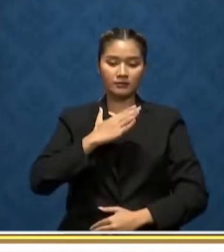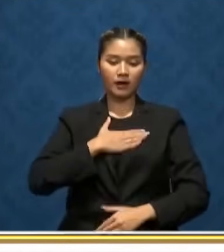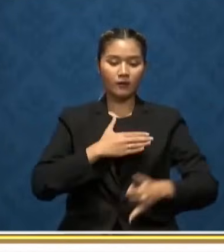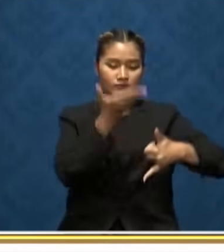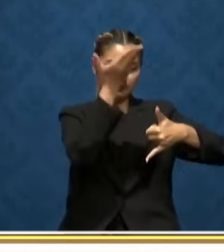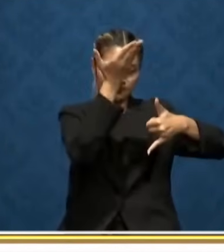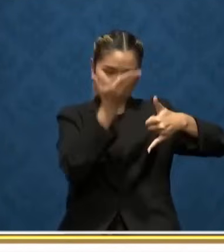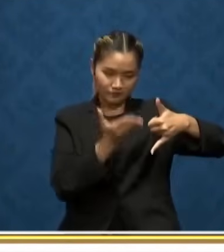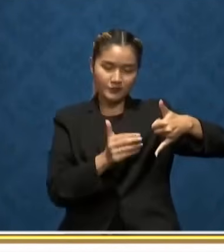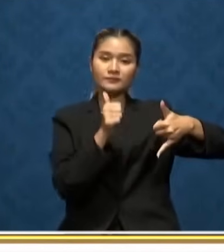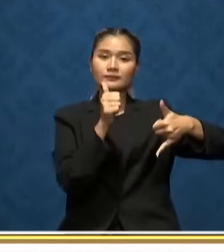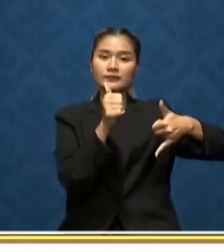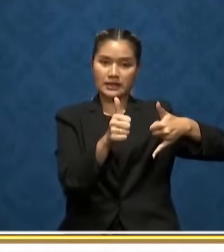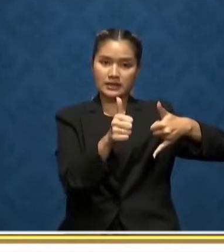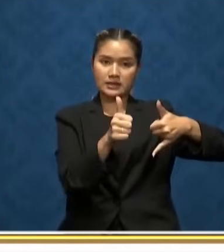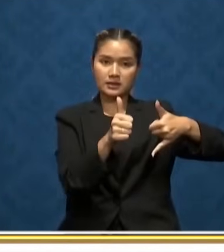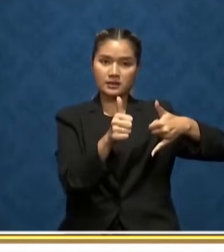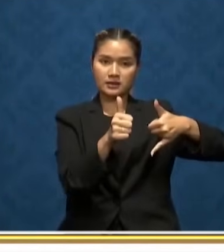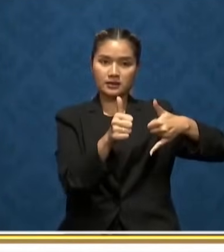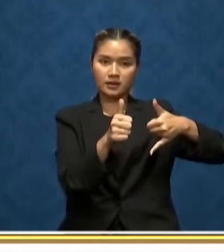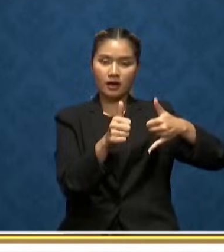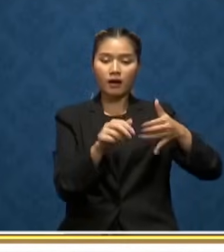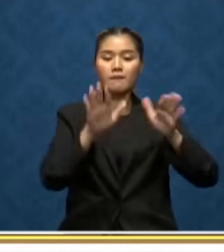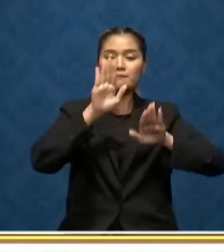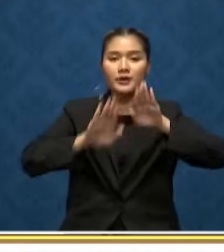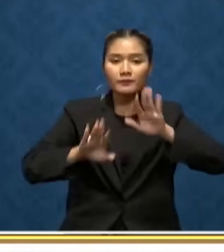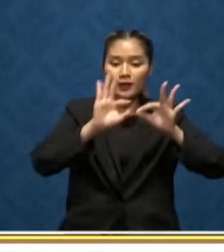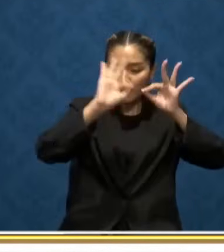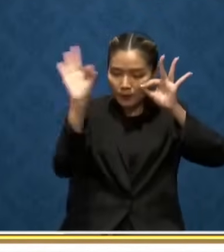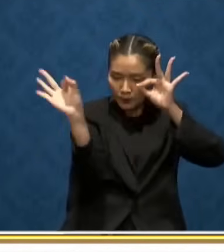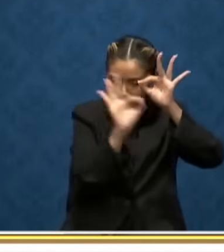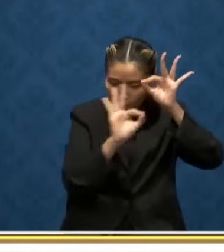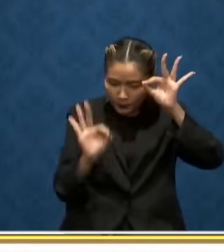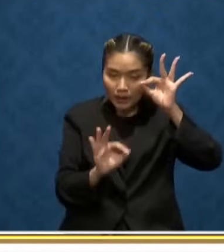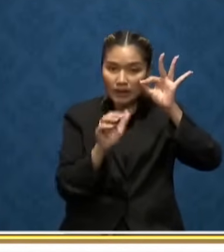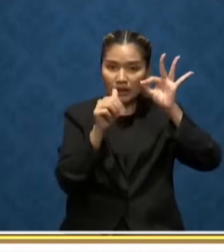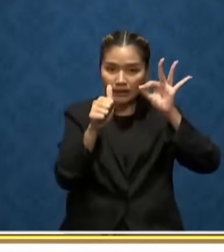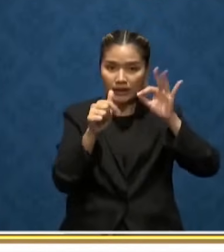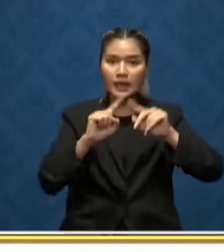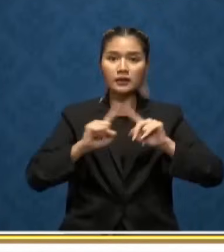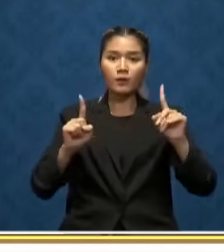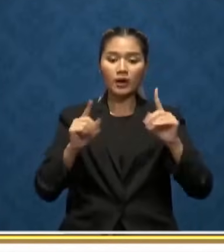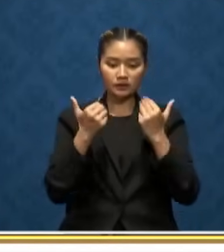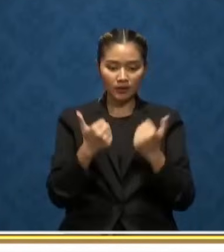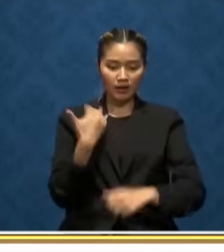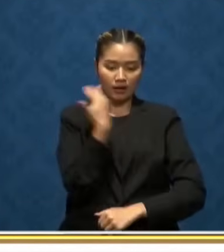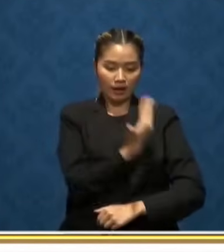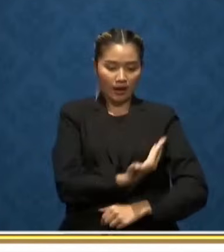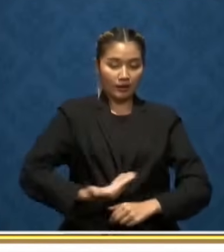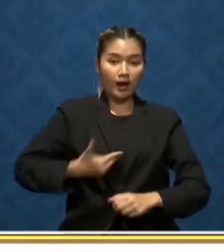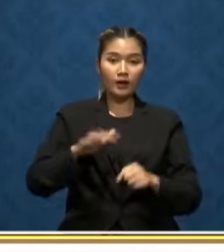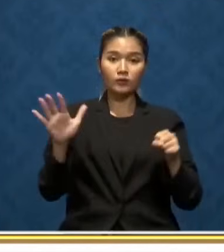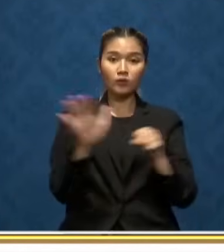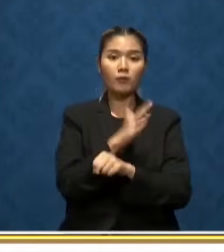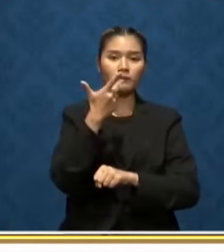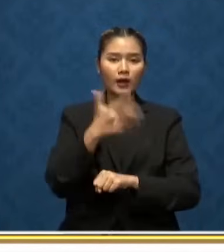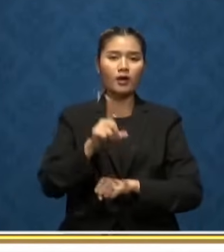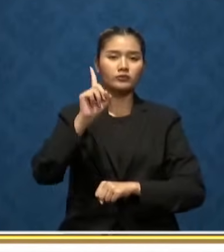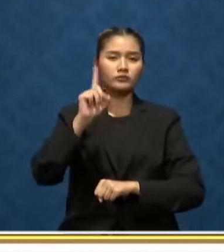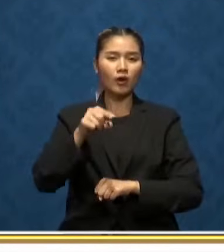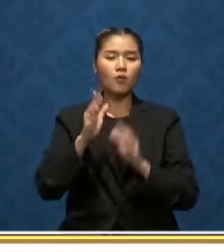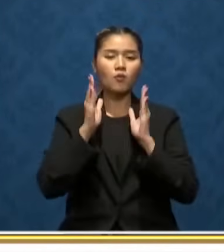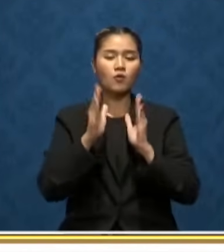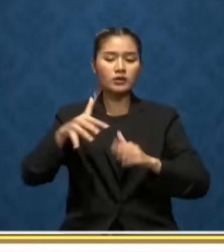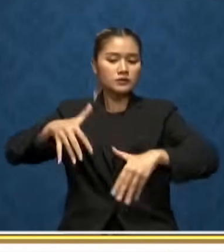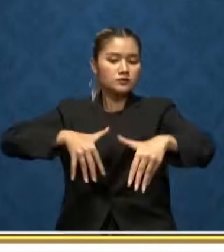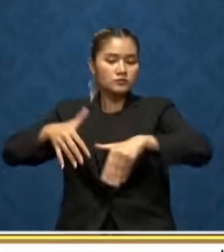คือเนื้อหาแต่แขนซ้ายข้างซ้ายที่จะพาคนมาดูอ่ะท่านยังไม่ทำขยับแขนซ้าย